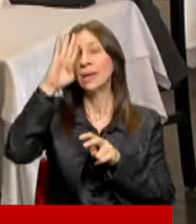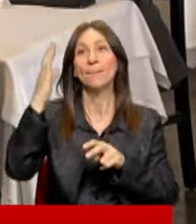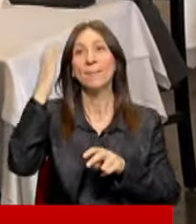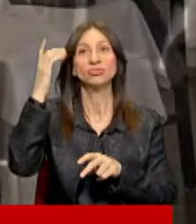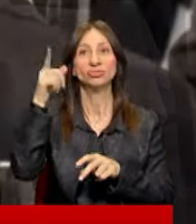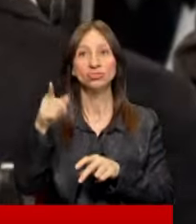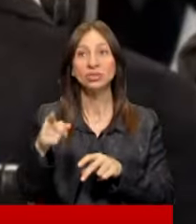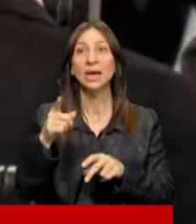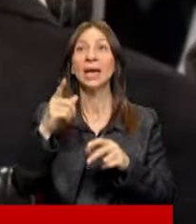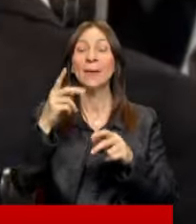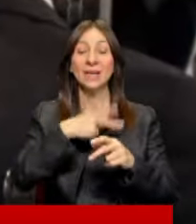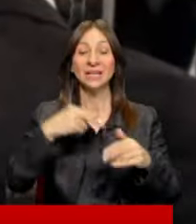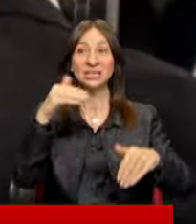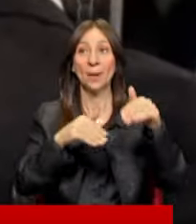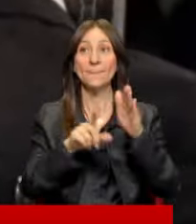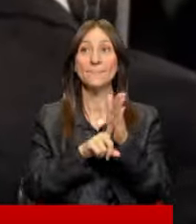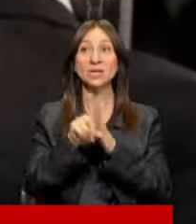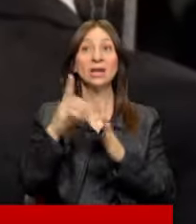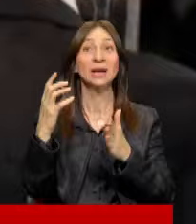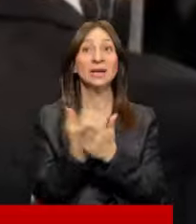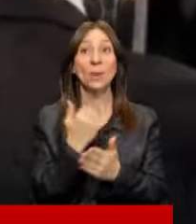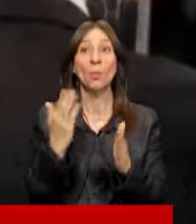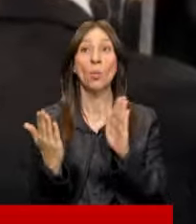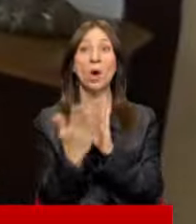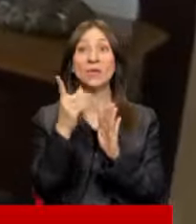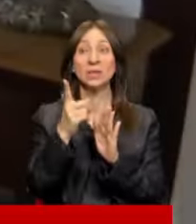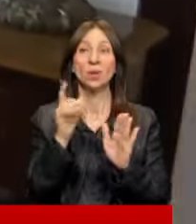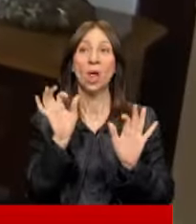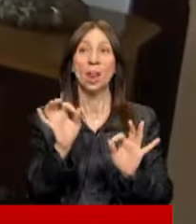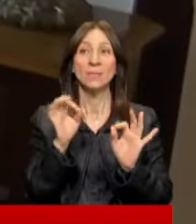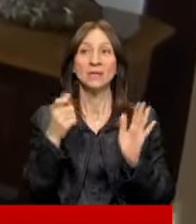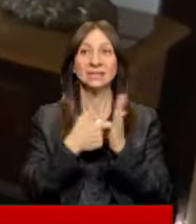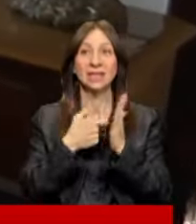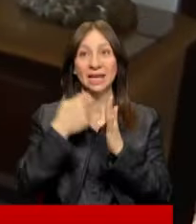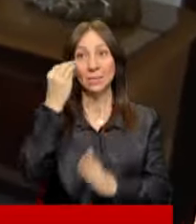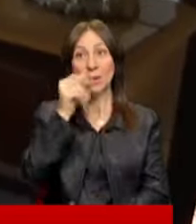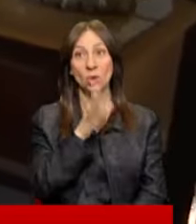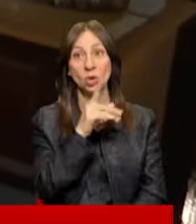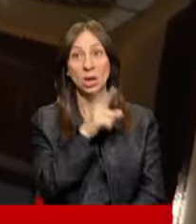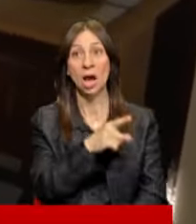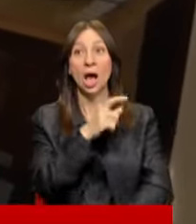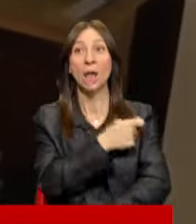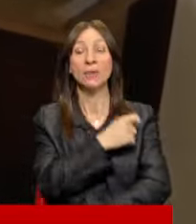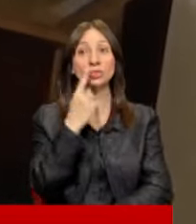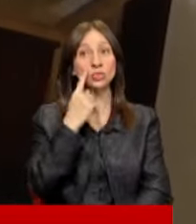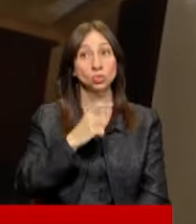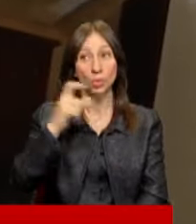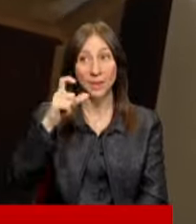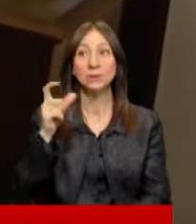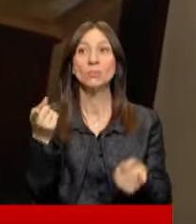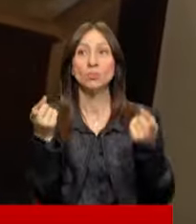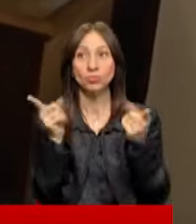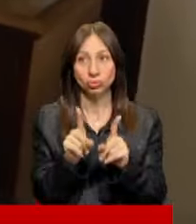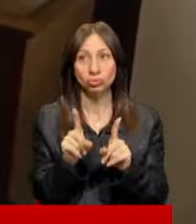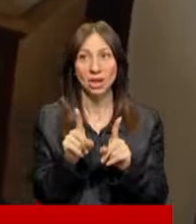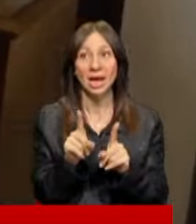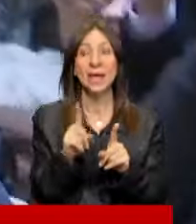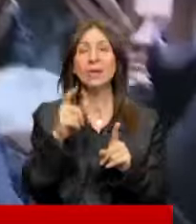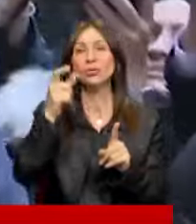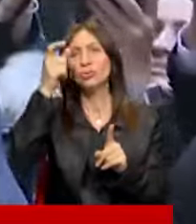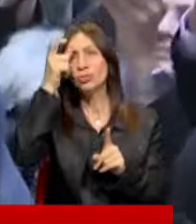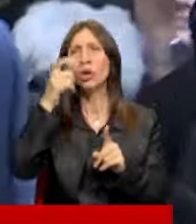olmak üzere yerel seçimlerde başarı elde eden muhalefetin öne çıkan isimlerinden İmamoğlu'yla Alman Cumhurbaşkanı'nın bir araya gelişine